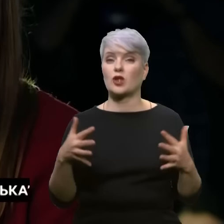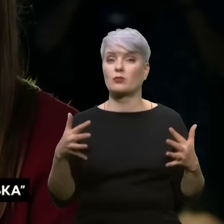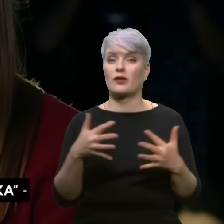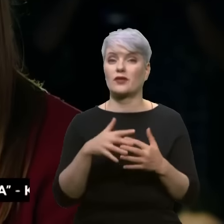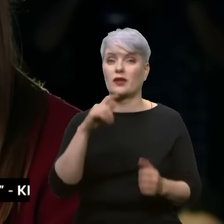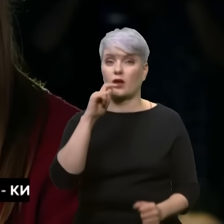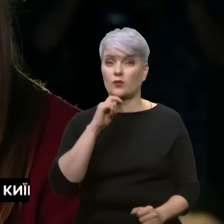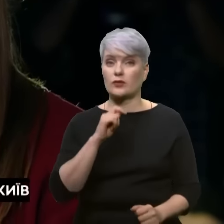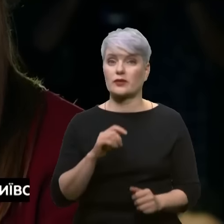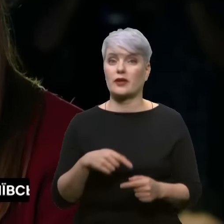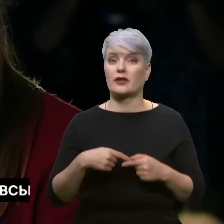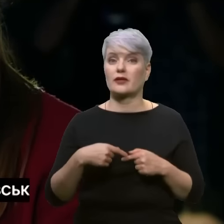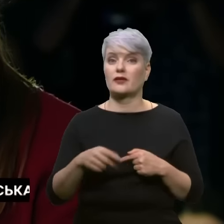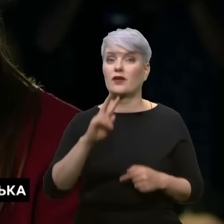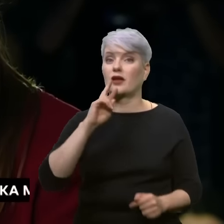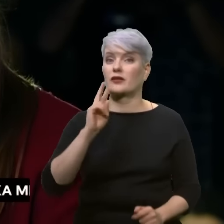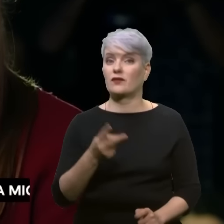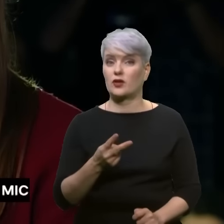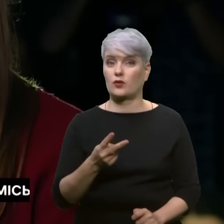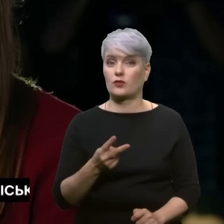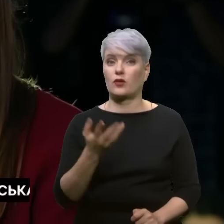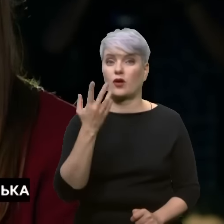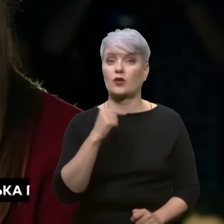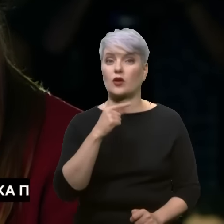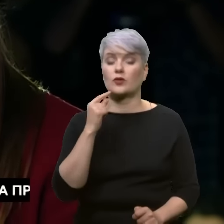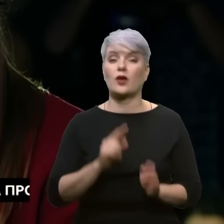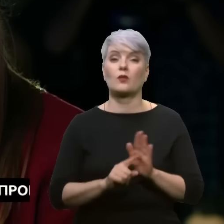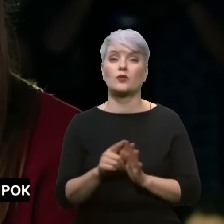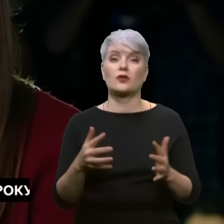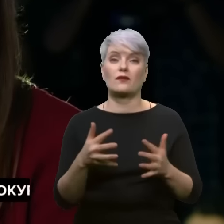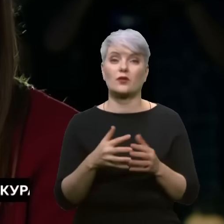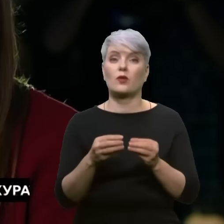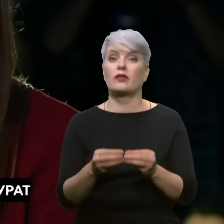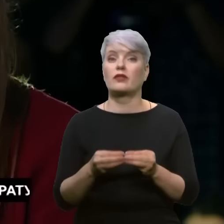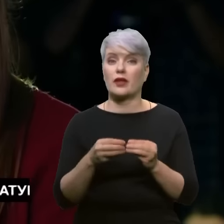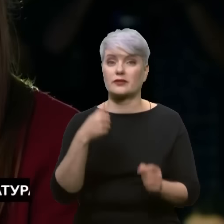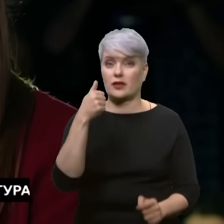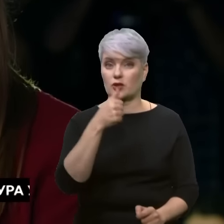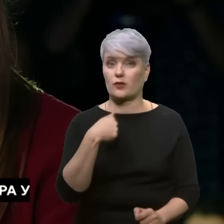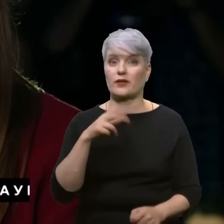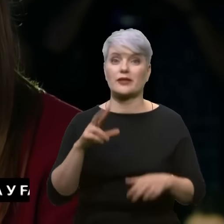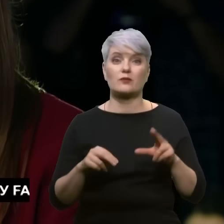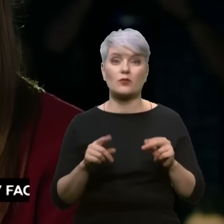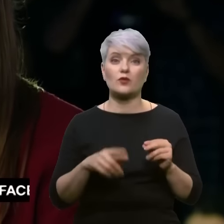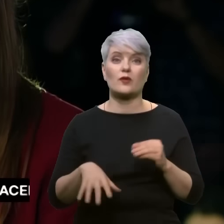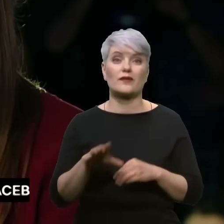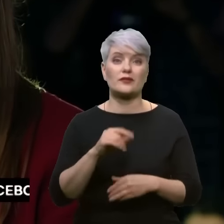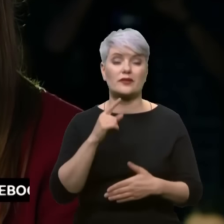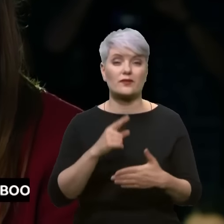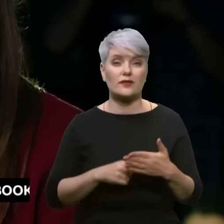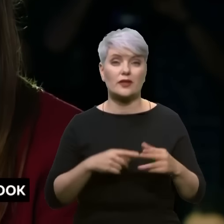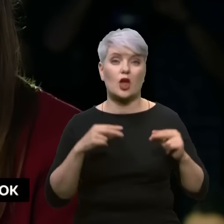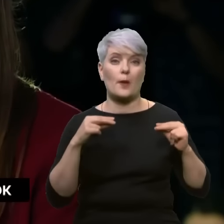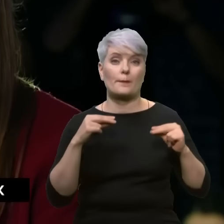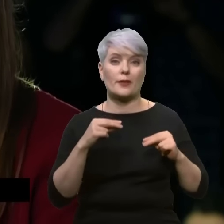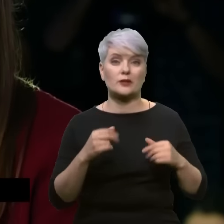Україні триває 2 роки. Те, як Росія розпочала війну вже 10 років. Але я сподіваюся, що всі вірять і працюють